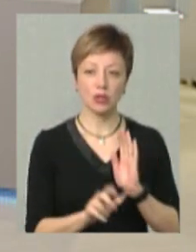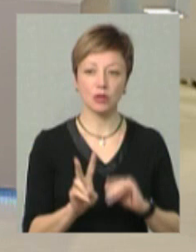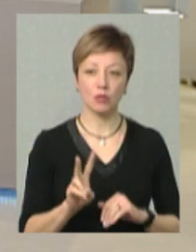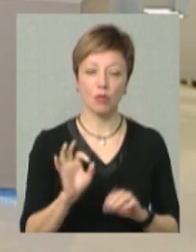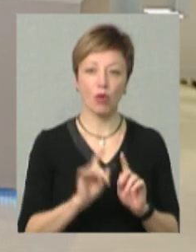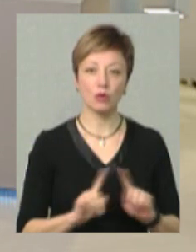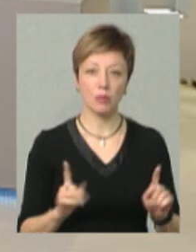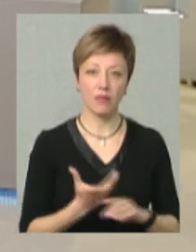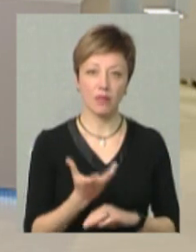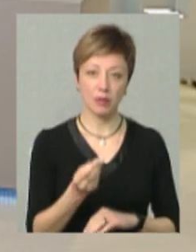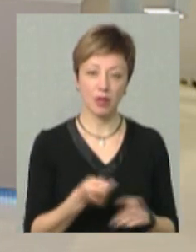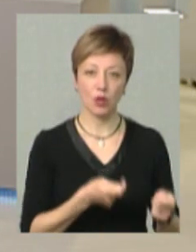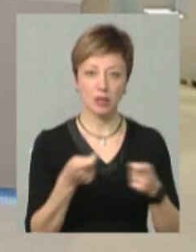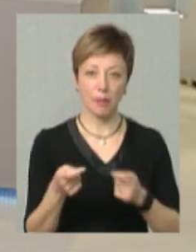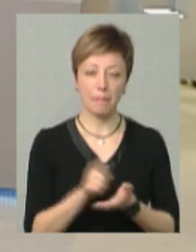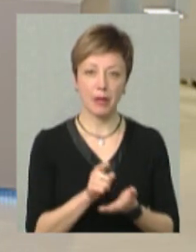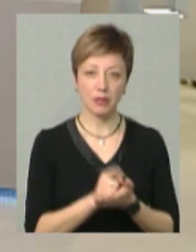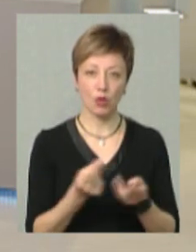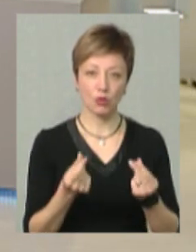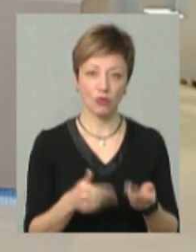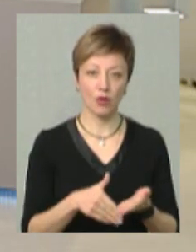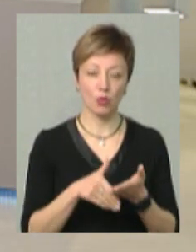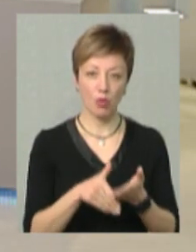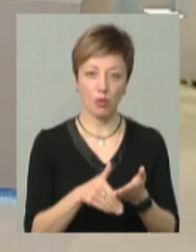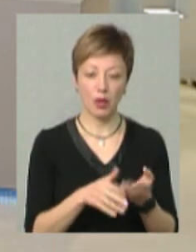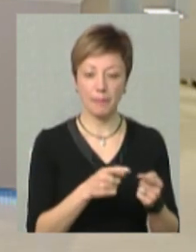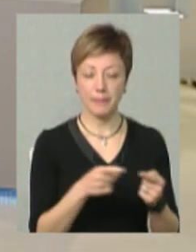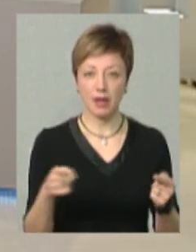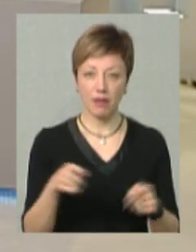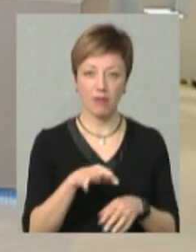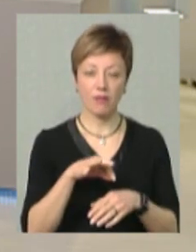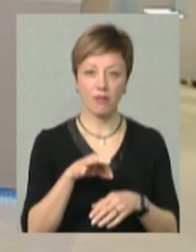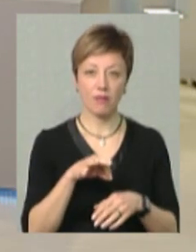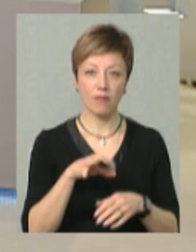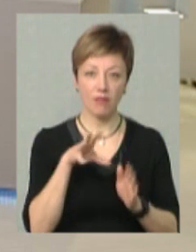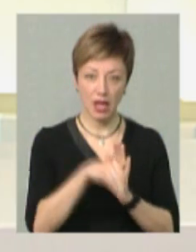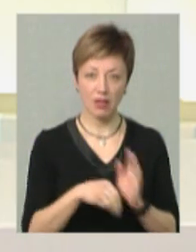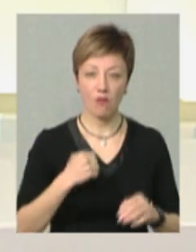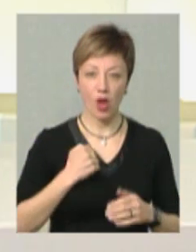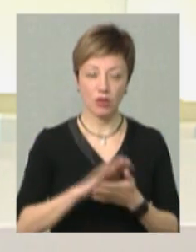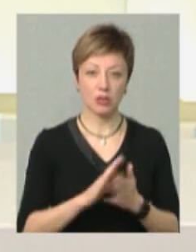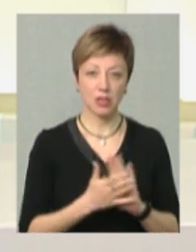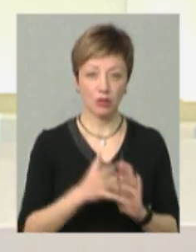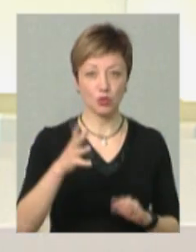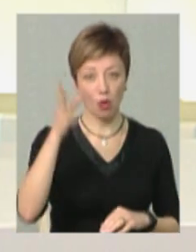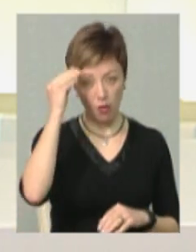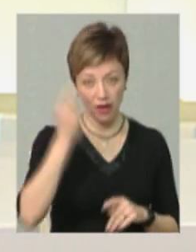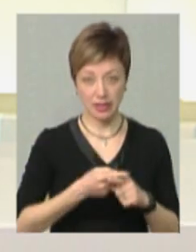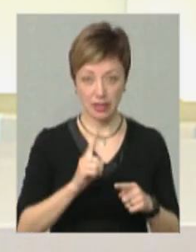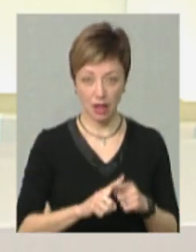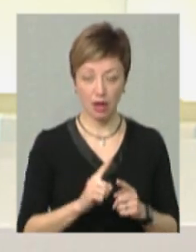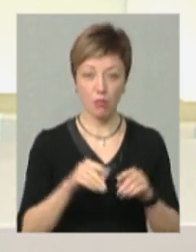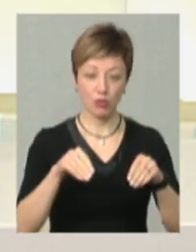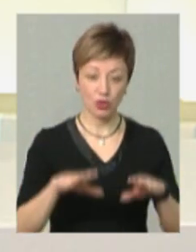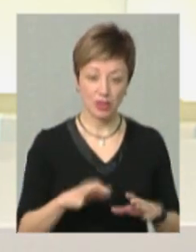162 про особливості виплати та доставки пенсій грошових допомог на період введення воєнного стану. І з врахуванням цієї постанови та змін